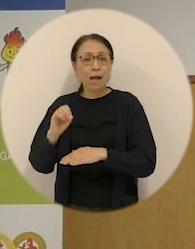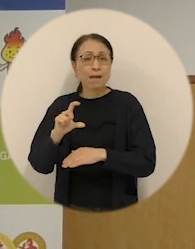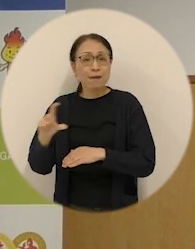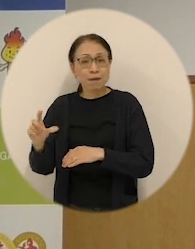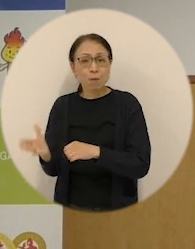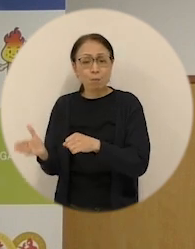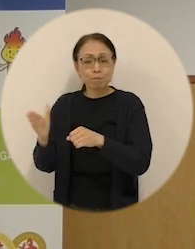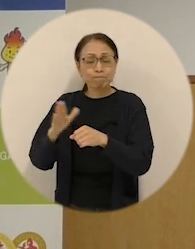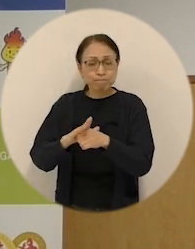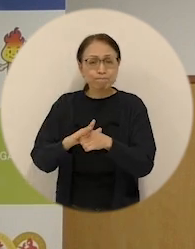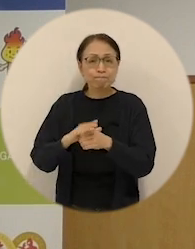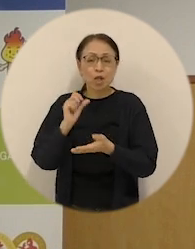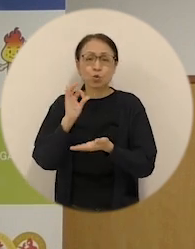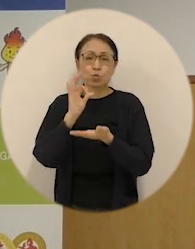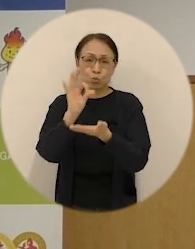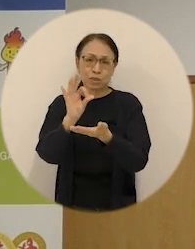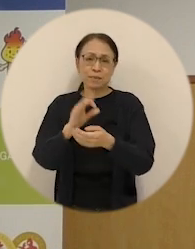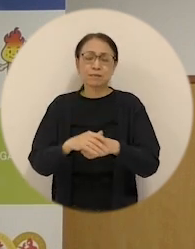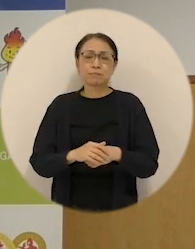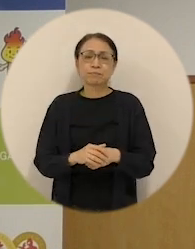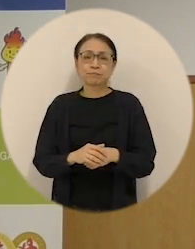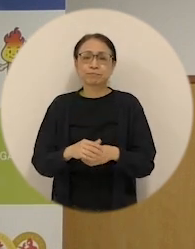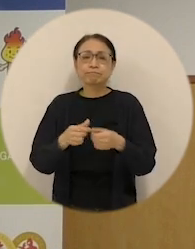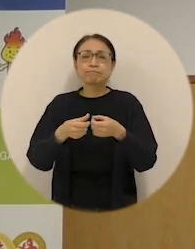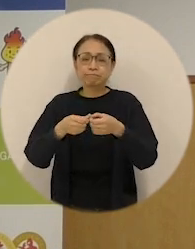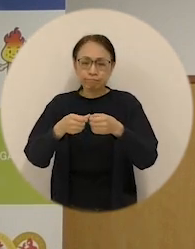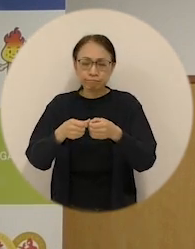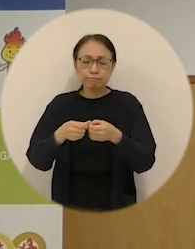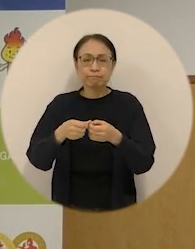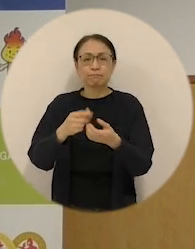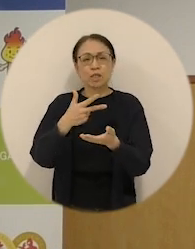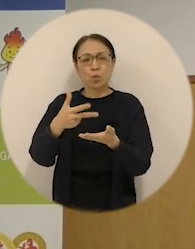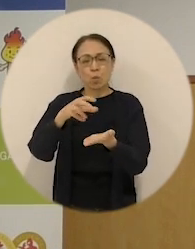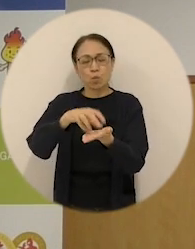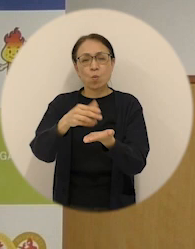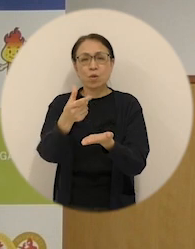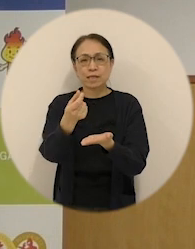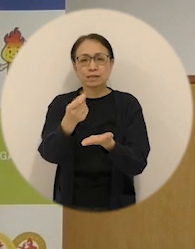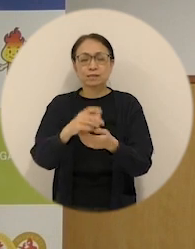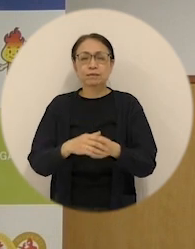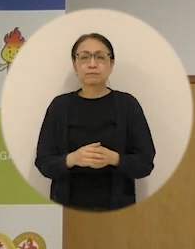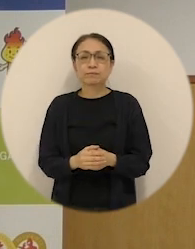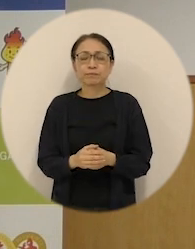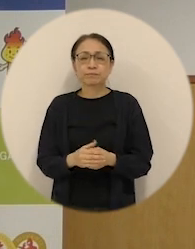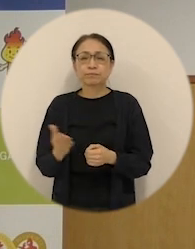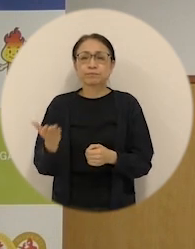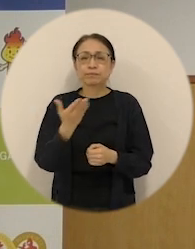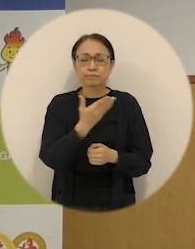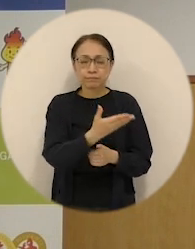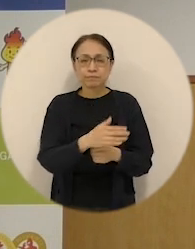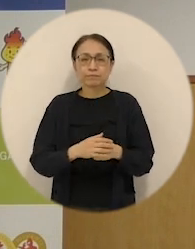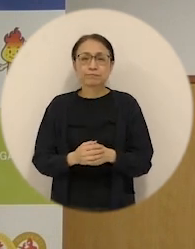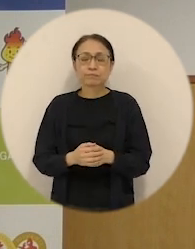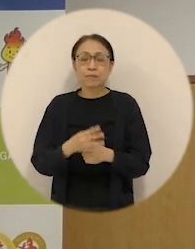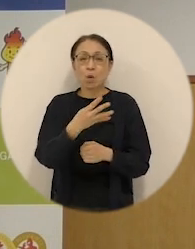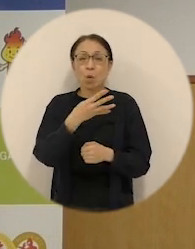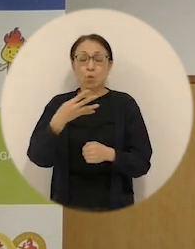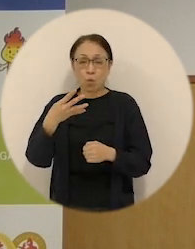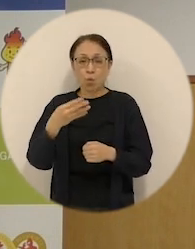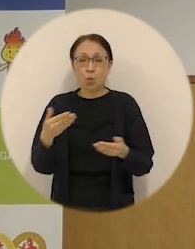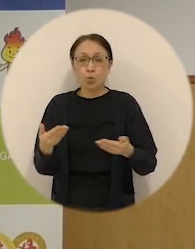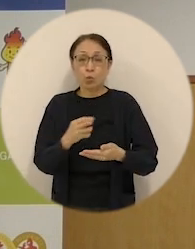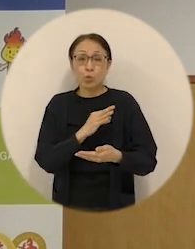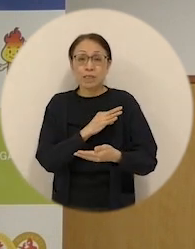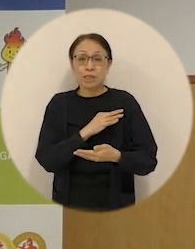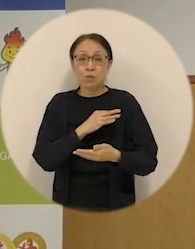給付いたします。詳細は記載の通りであります。次に議案第4号、職員の給